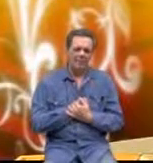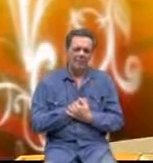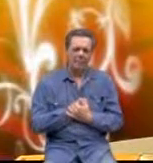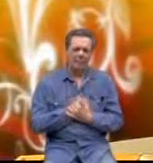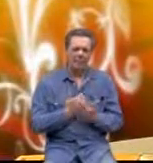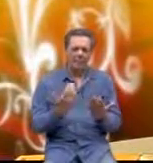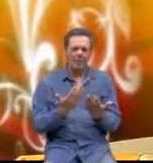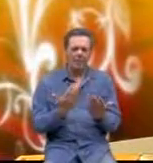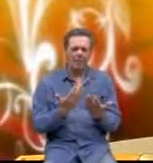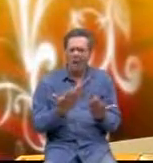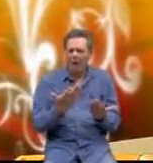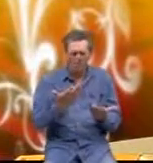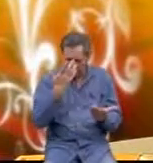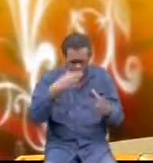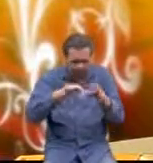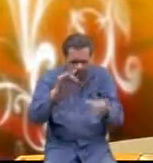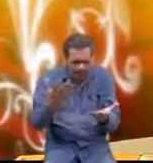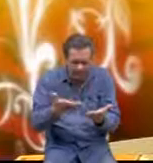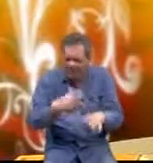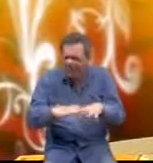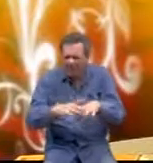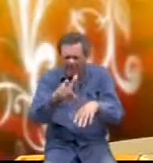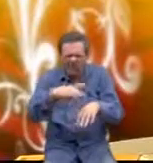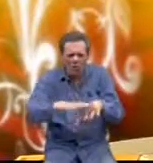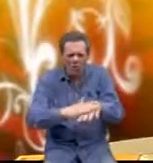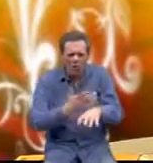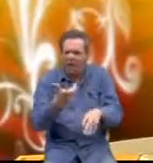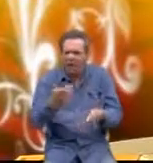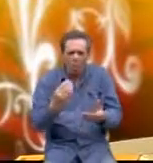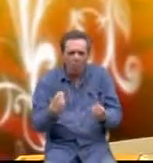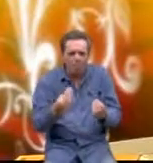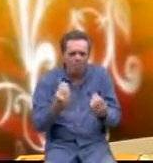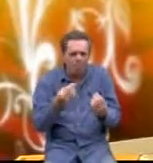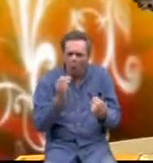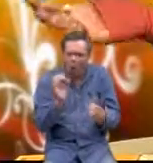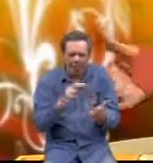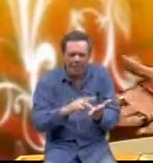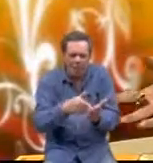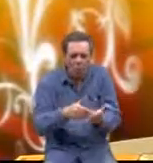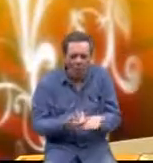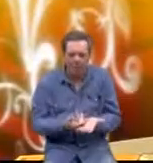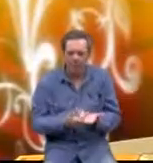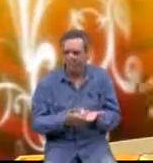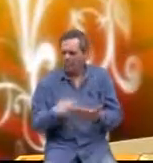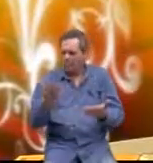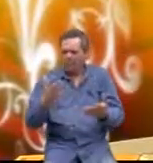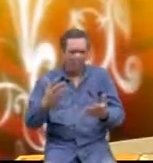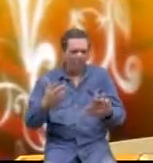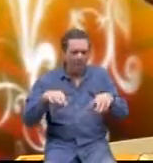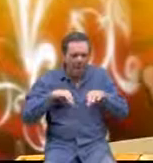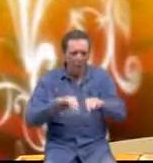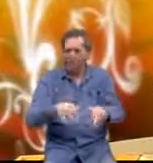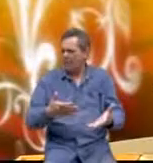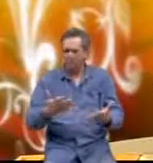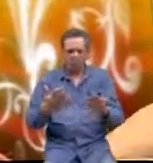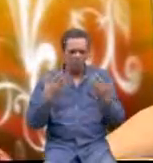kako vam je došao? Je li ste osjećali da bi to bilo iskorak neki? Program? Izaći na cestu, izaći u dvorište, izaći u